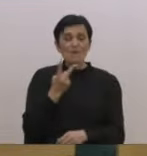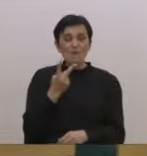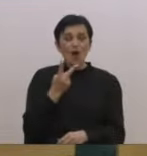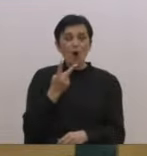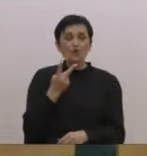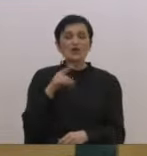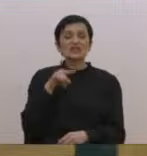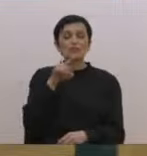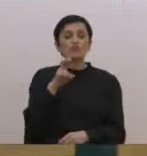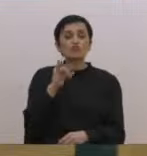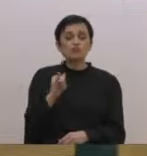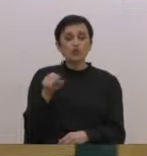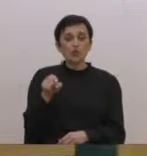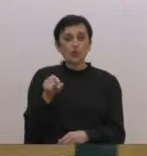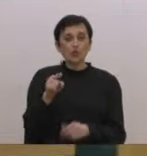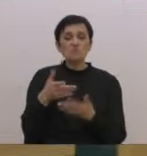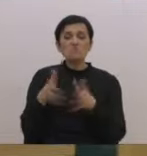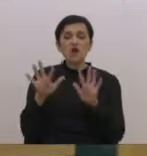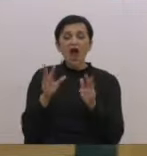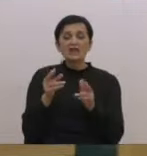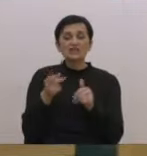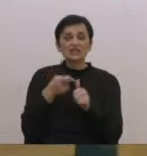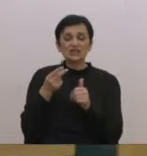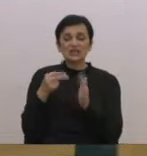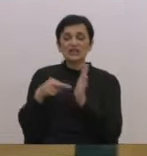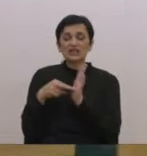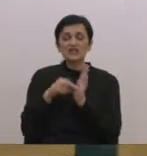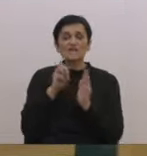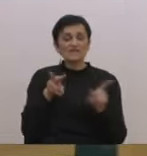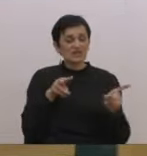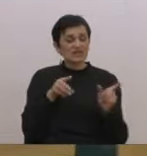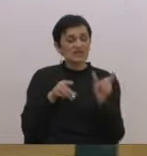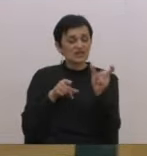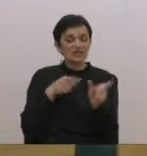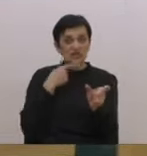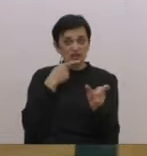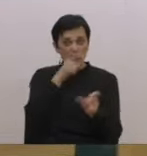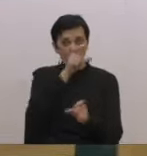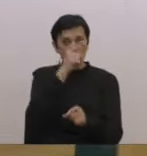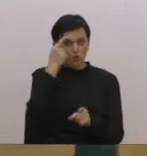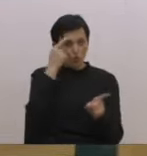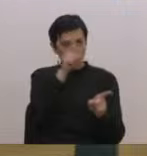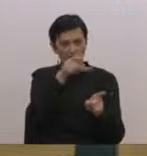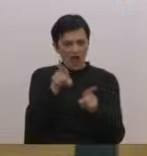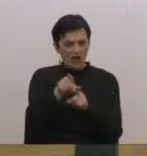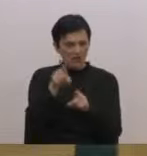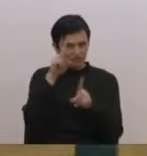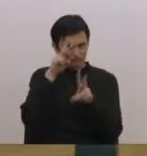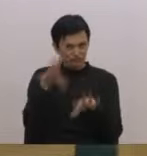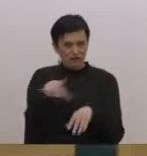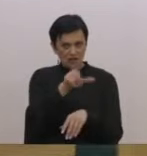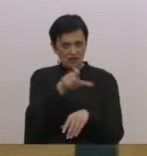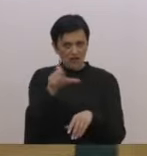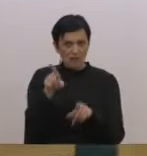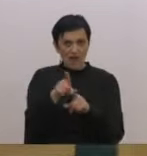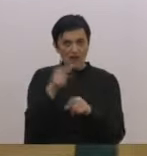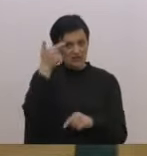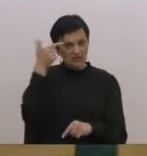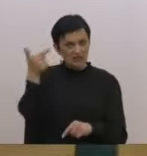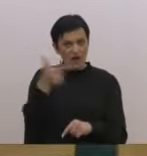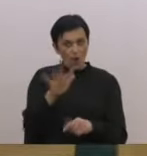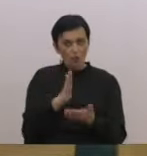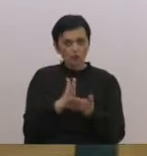ღირს, ვიდრე თქვენს მიერ დასახელებული თანხა. და გონიათ ხალხი ასეთი უმეცარია და ასეთი გაუნათლებელია,